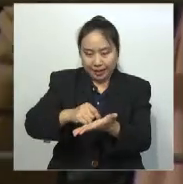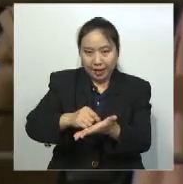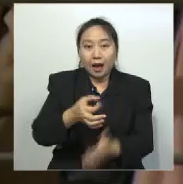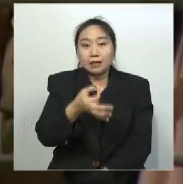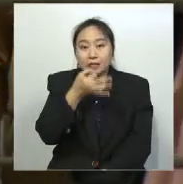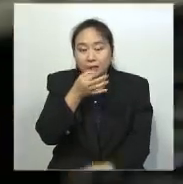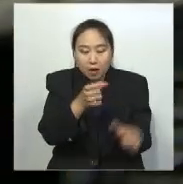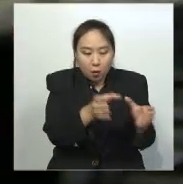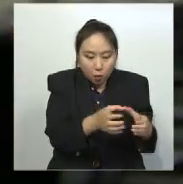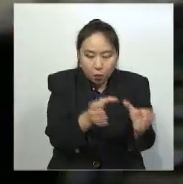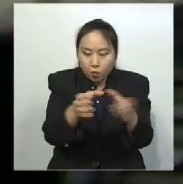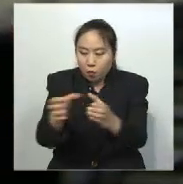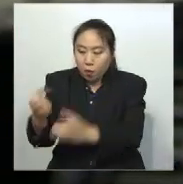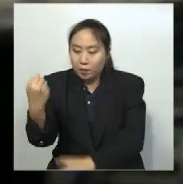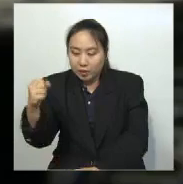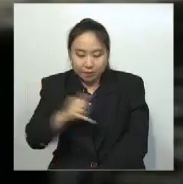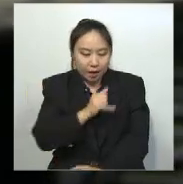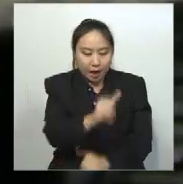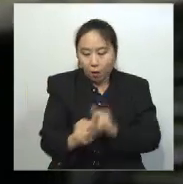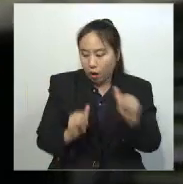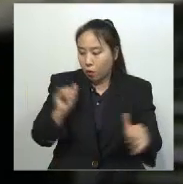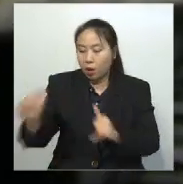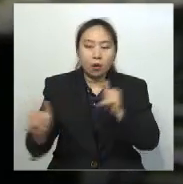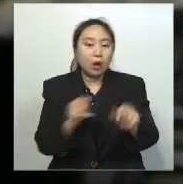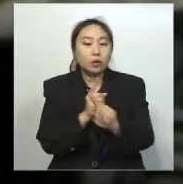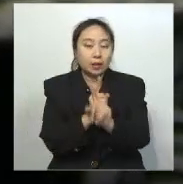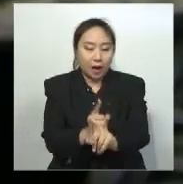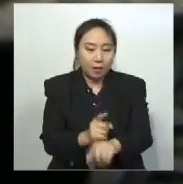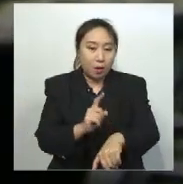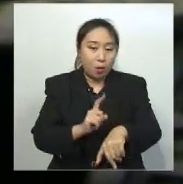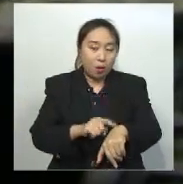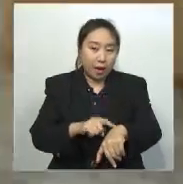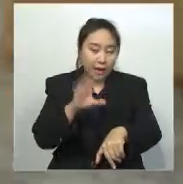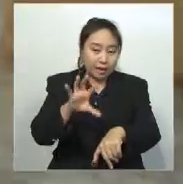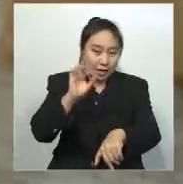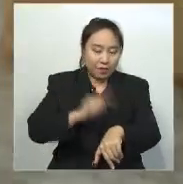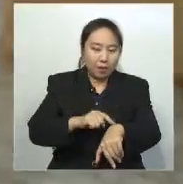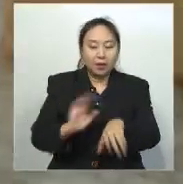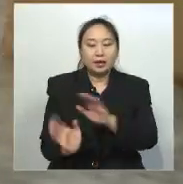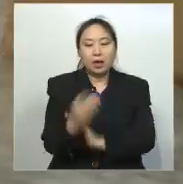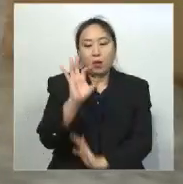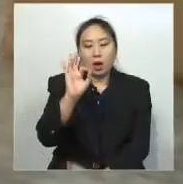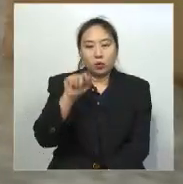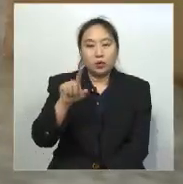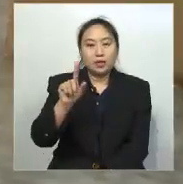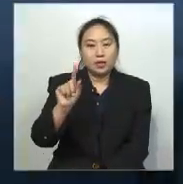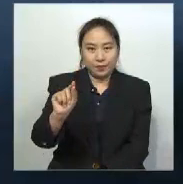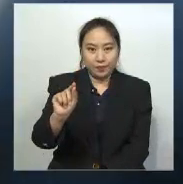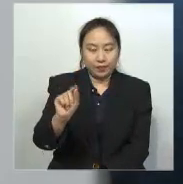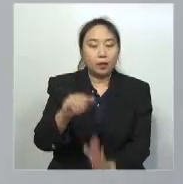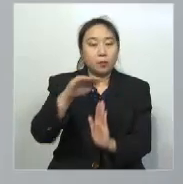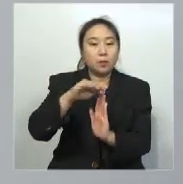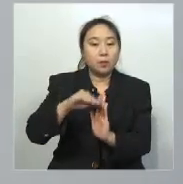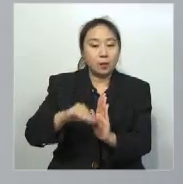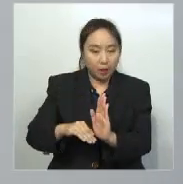าขาอาชีพทั้ง10กลุ่มและเริ่มกระบวนการลงคะแนนในเวลาประมาณ 9:20 นาทีซึ่งกระบวนการเลือก